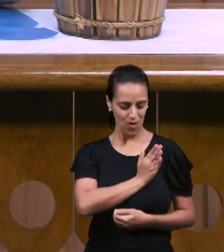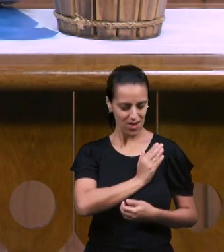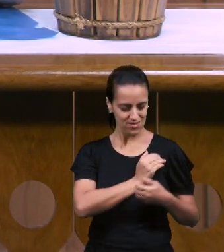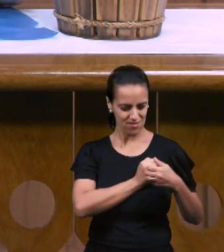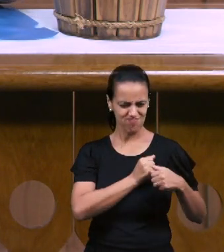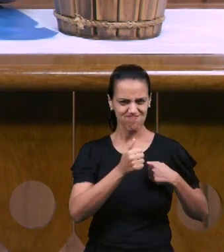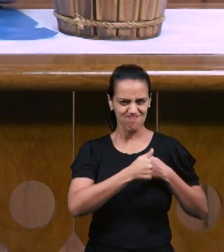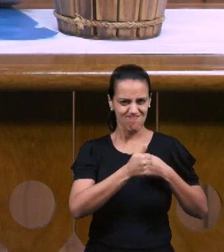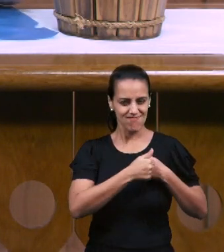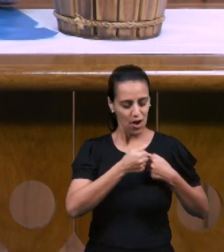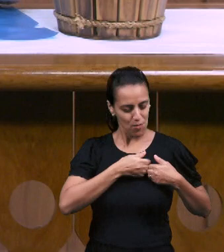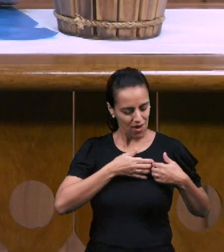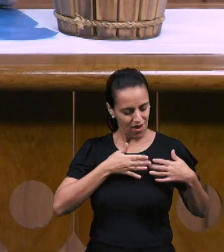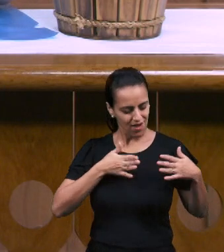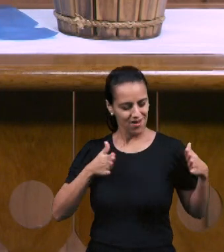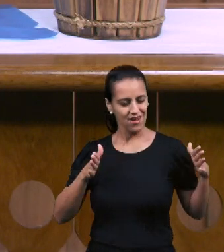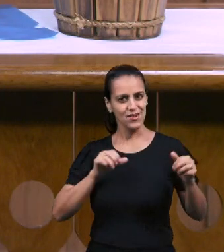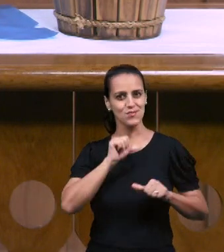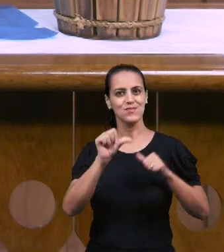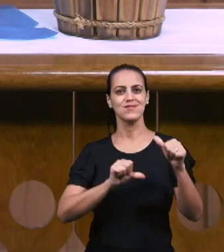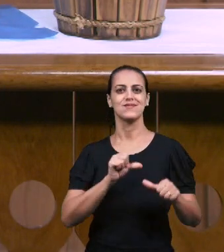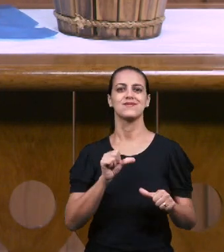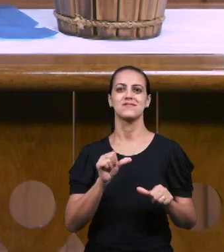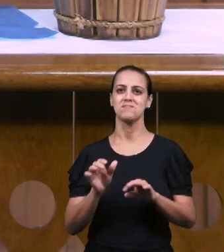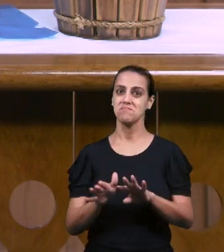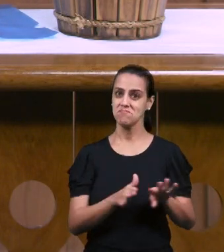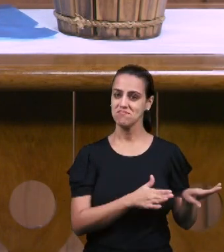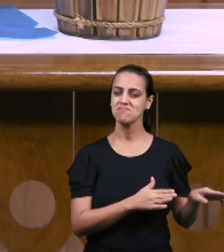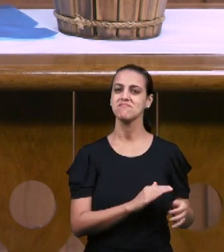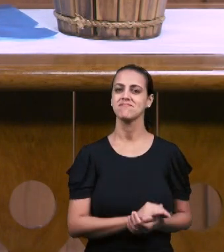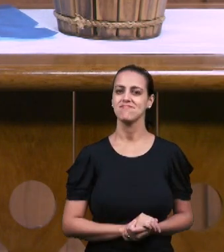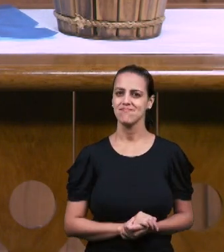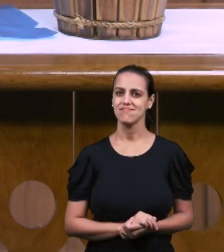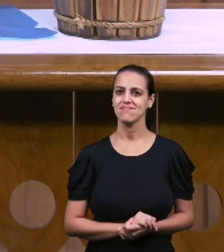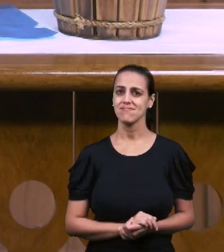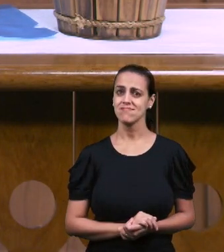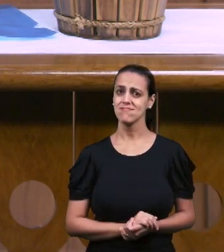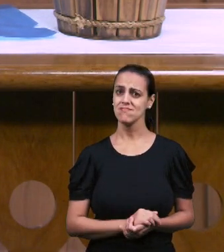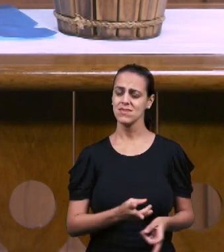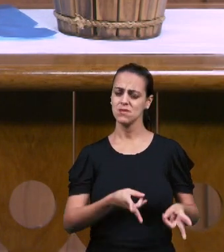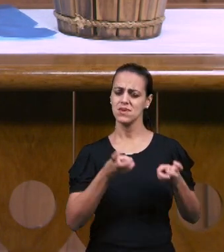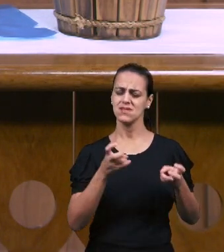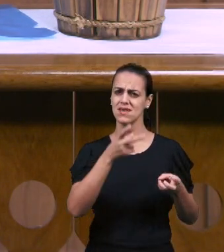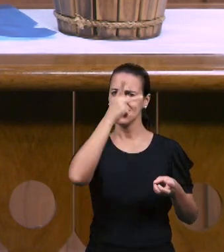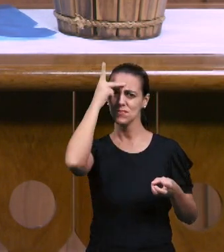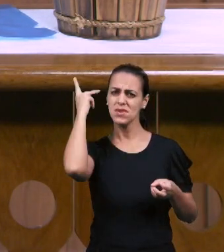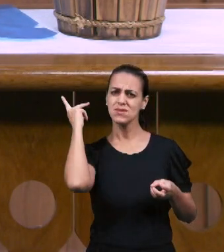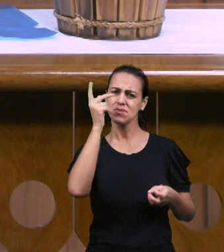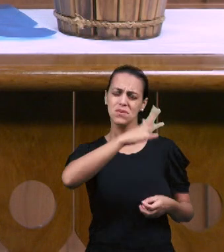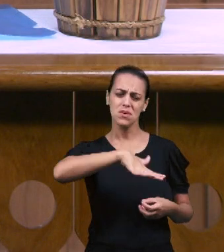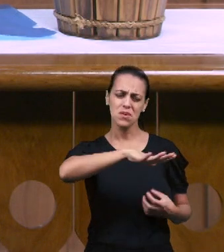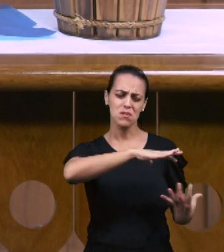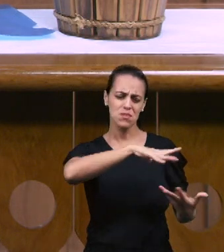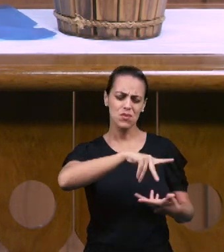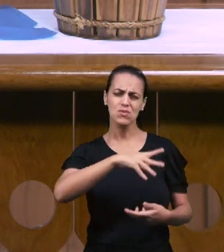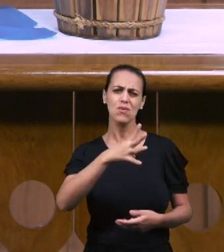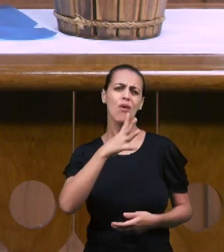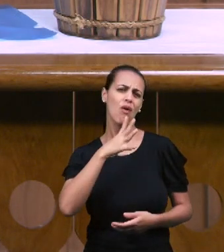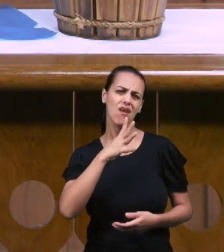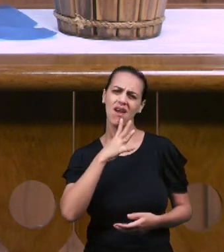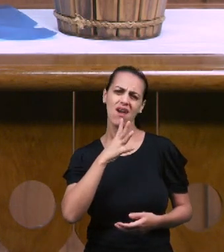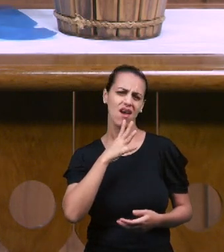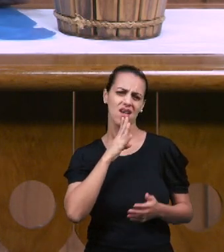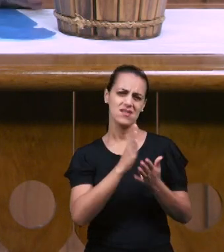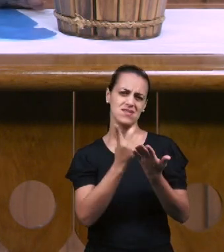personnes s'intéressent. Il y a un monde qui connaît la Bible, connaît des textes bibliques, mais n'a pas